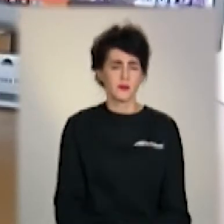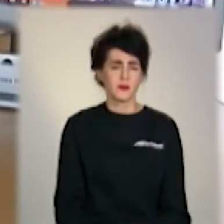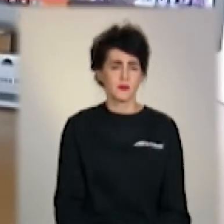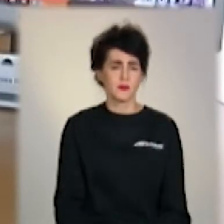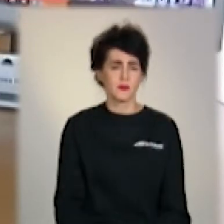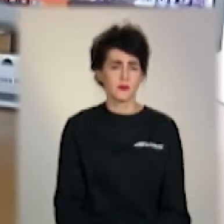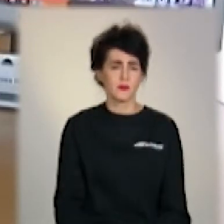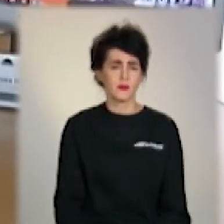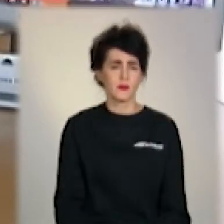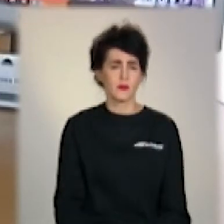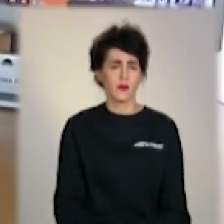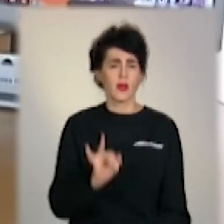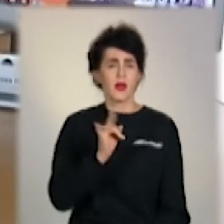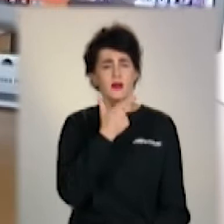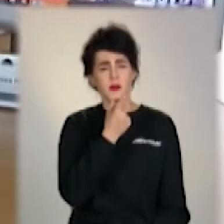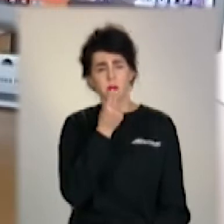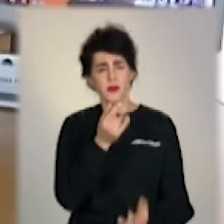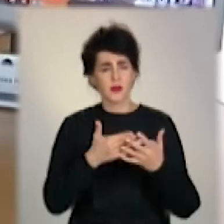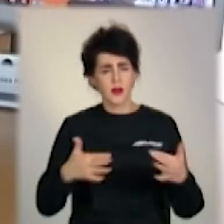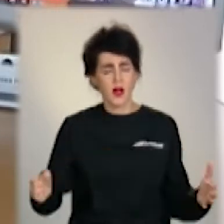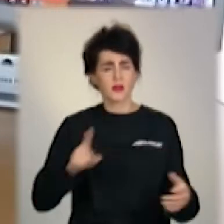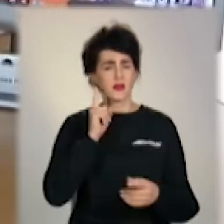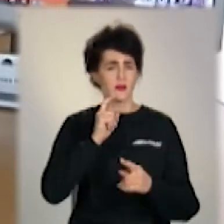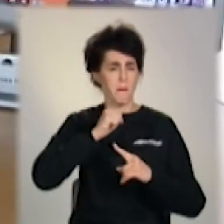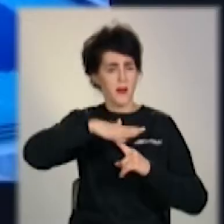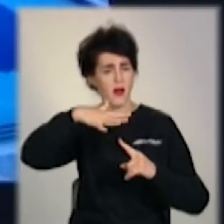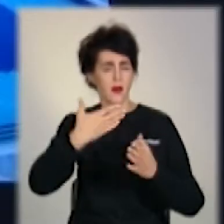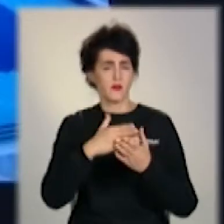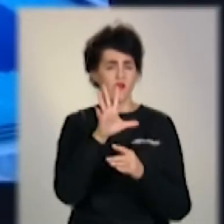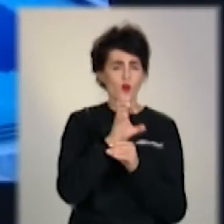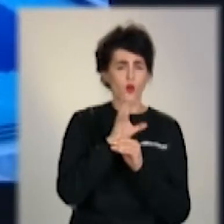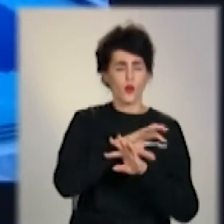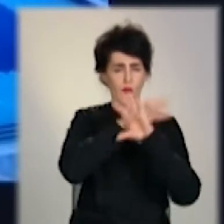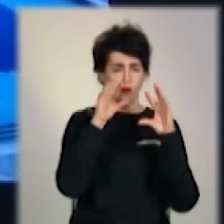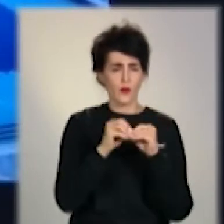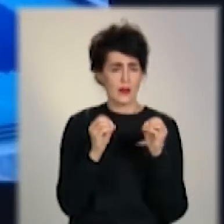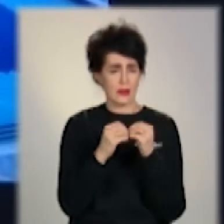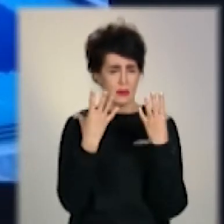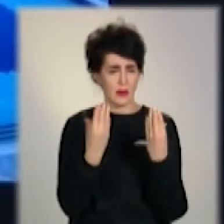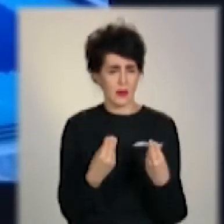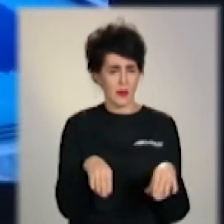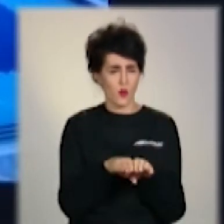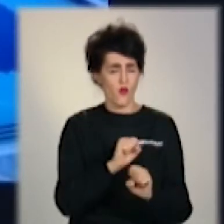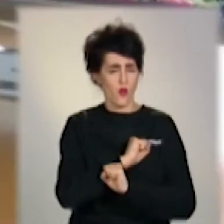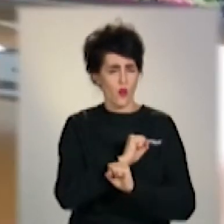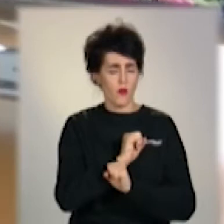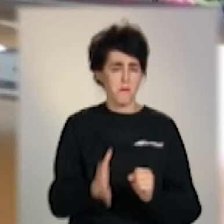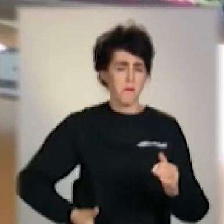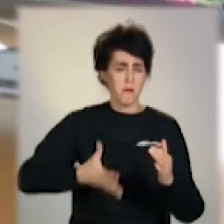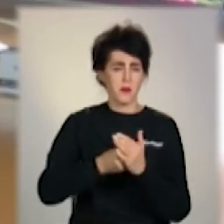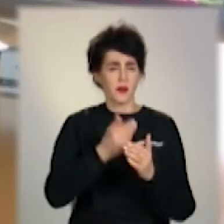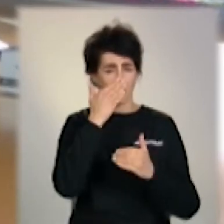і фрукти. Екзотичні, і пальми, і фотосесії. За 10 днів такого відпочинку доведеться